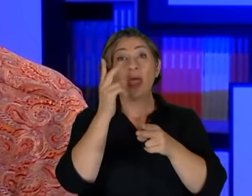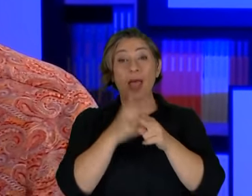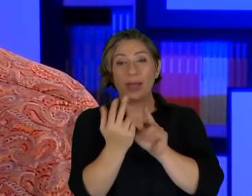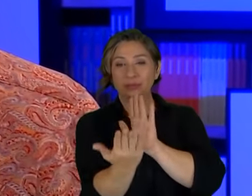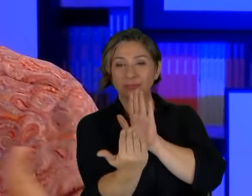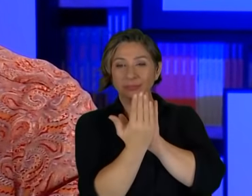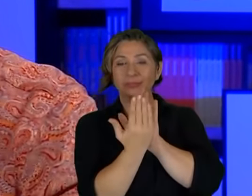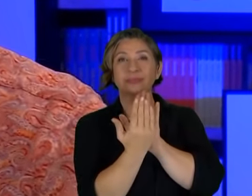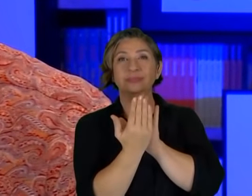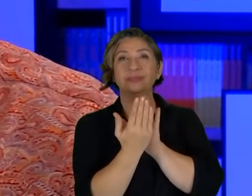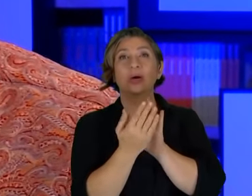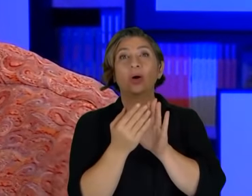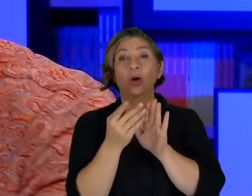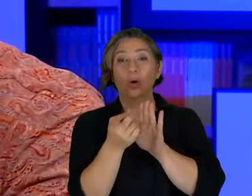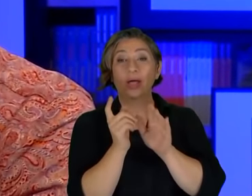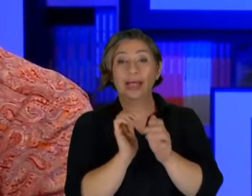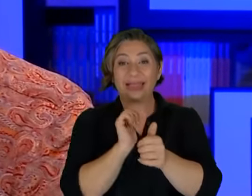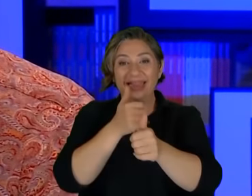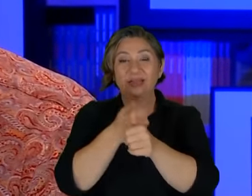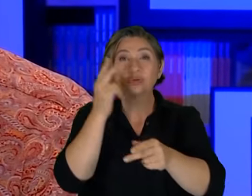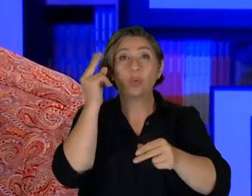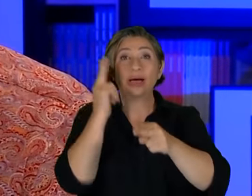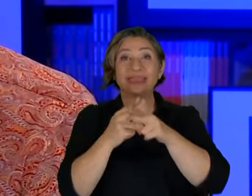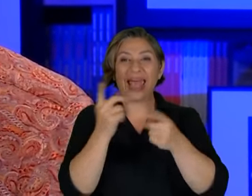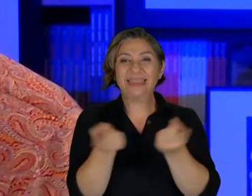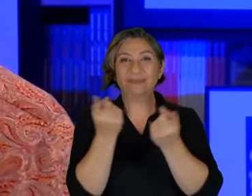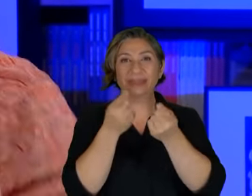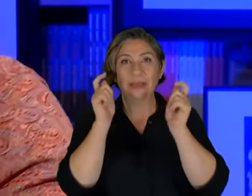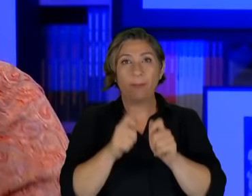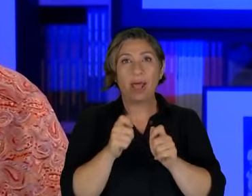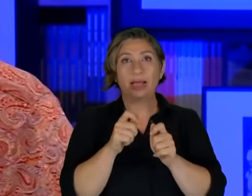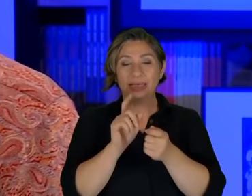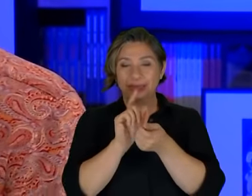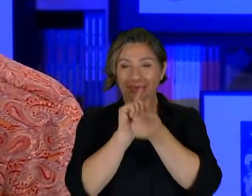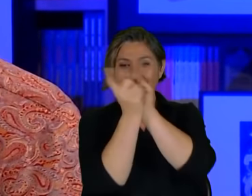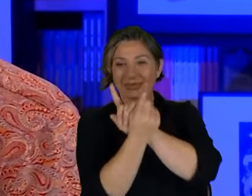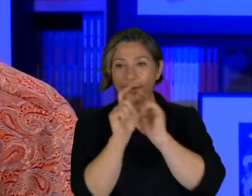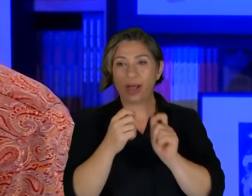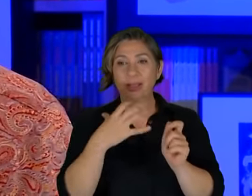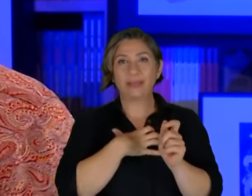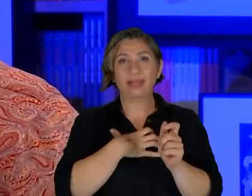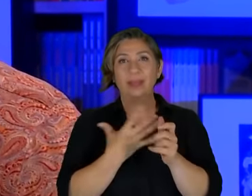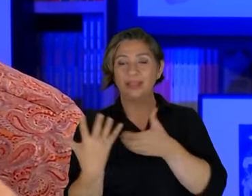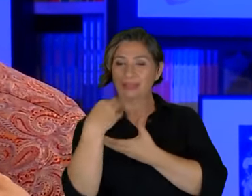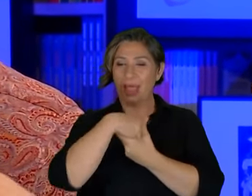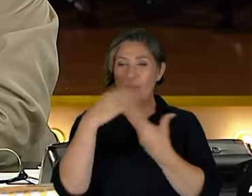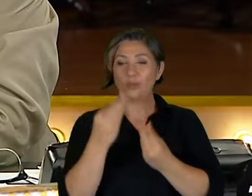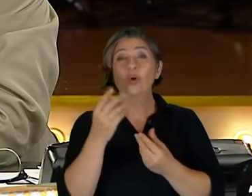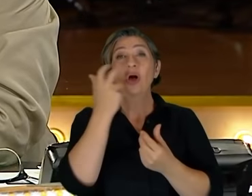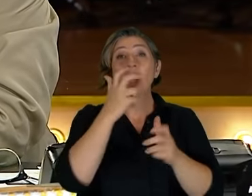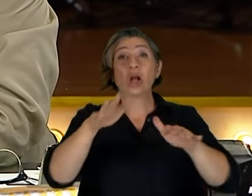yakınıma çektim ve onların yanına gelerek ve çok hızlı bir espri yaparak bu tersine çevirerek olayı kendime dahil ettim ve